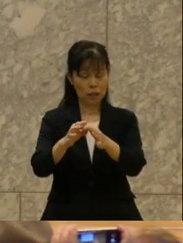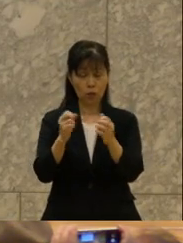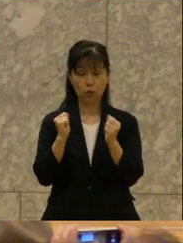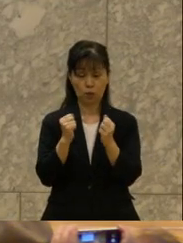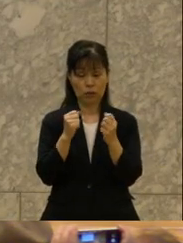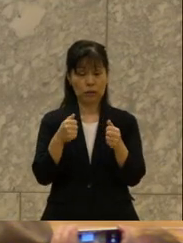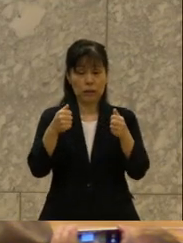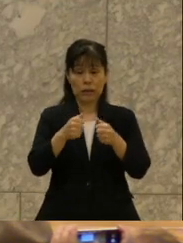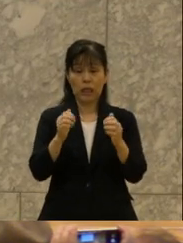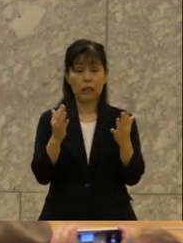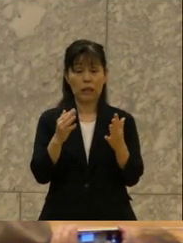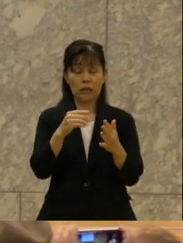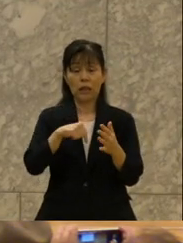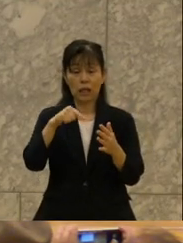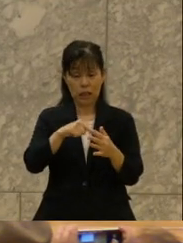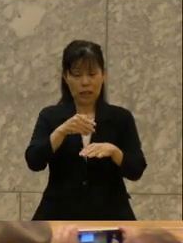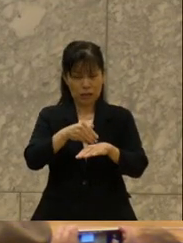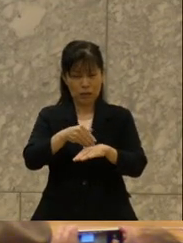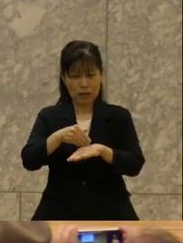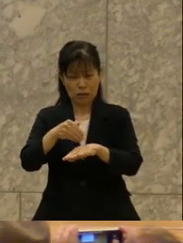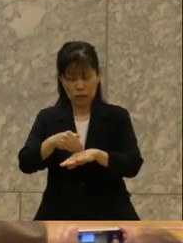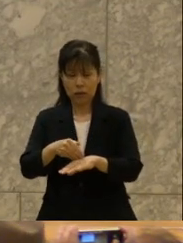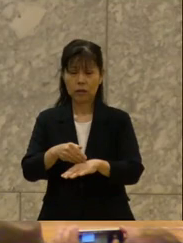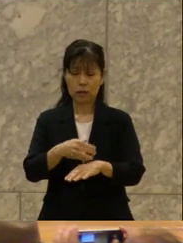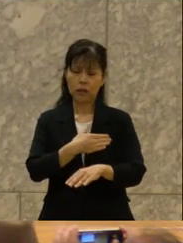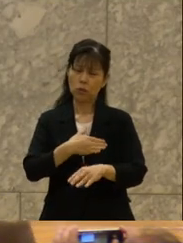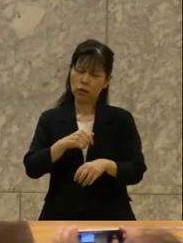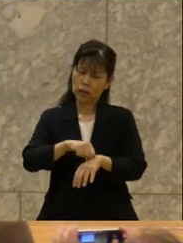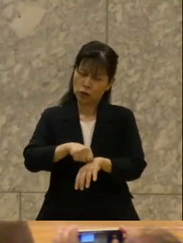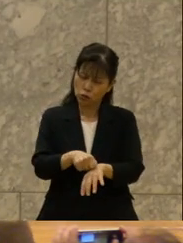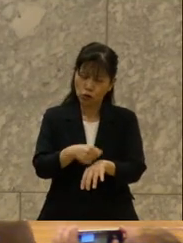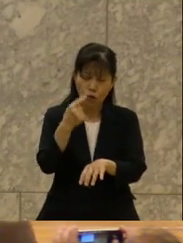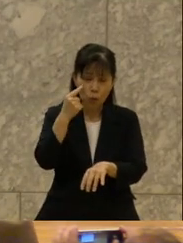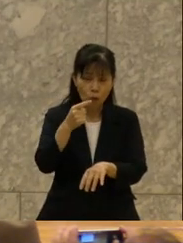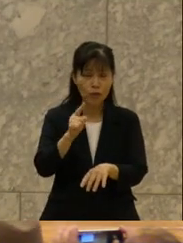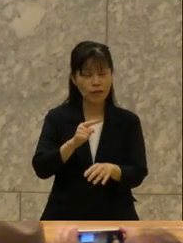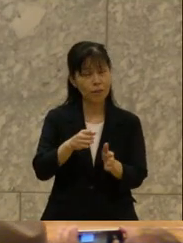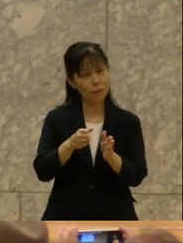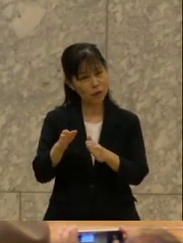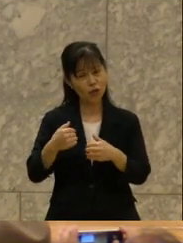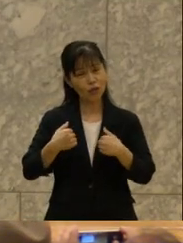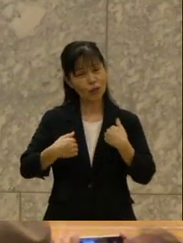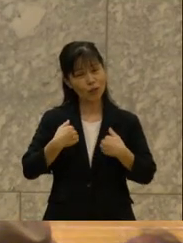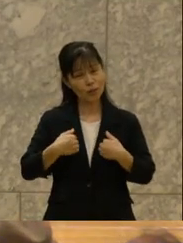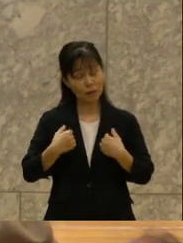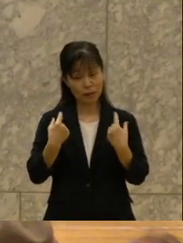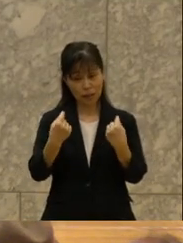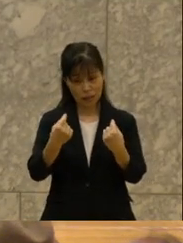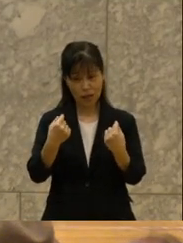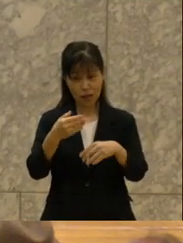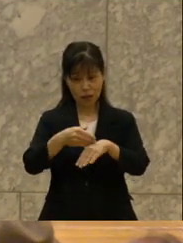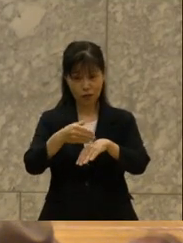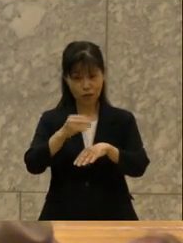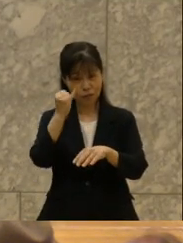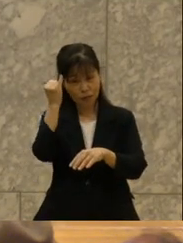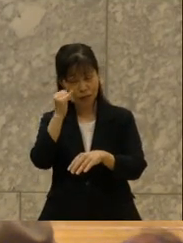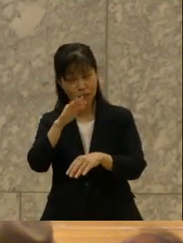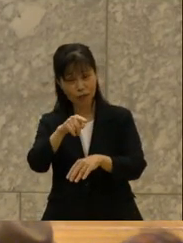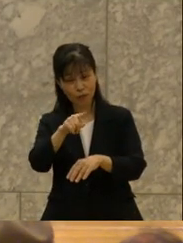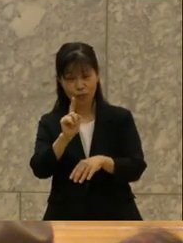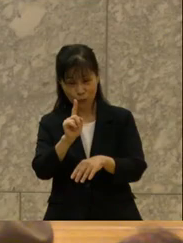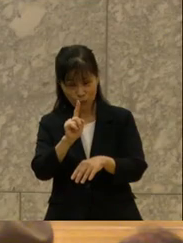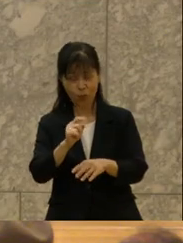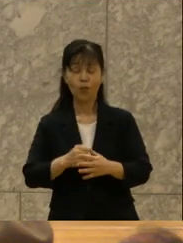本来なら精神的にきつくなると思うんですけどなんか楽しまれてるイメージがあるんですけどいかがですかその時期っていうのは